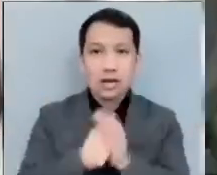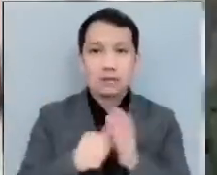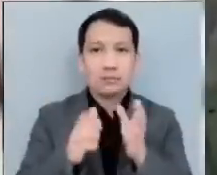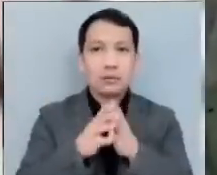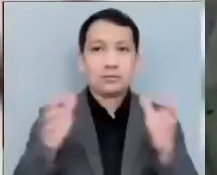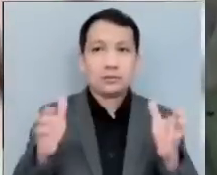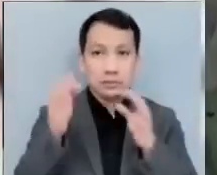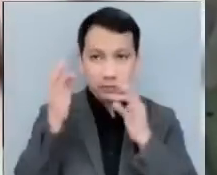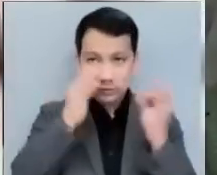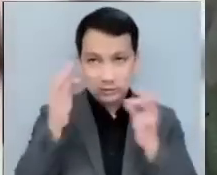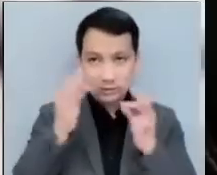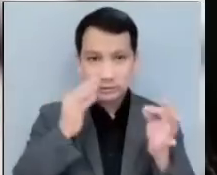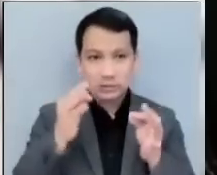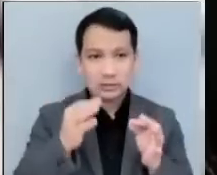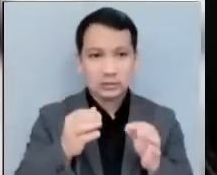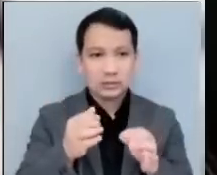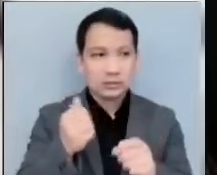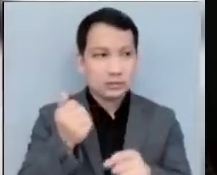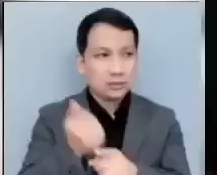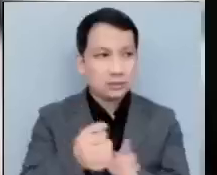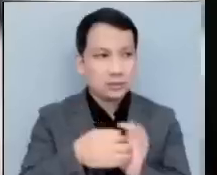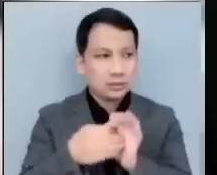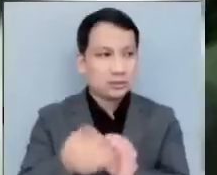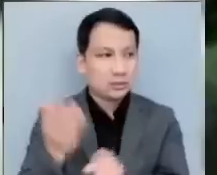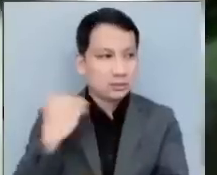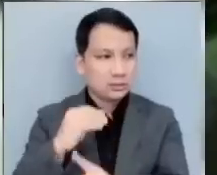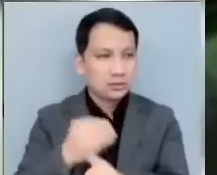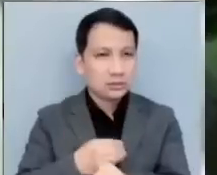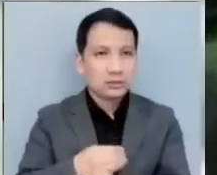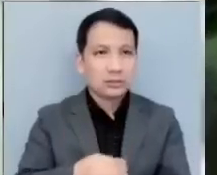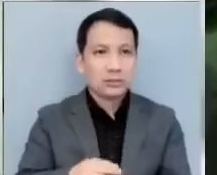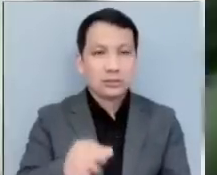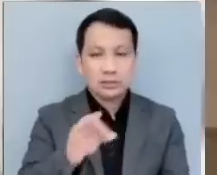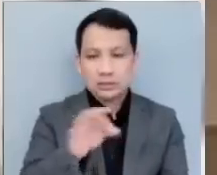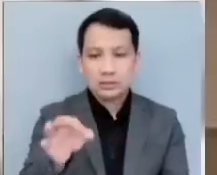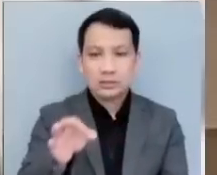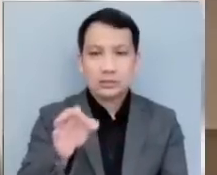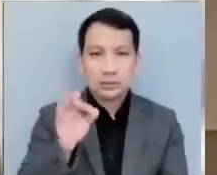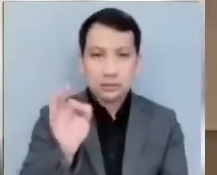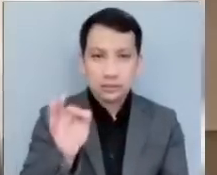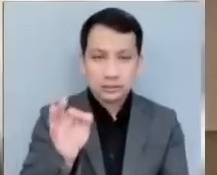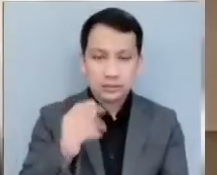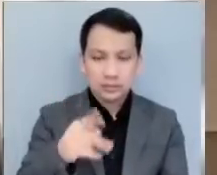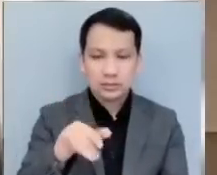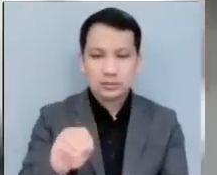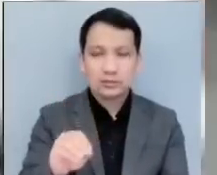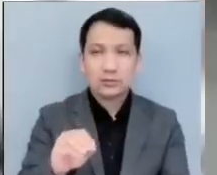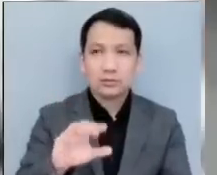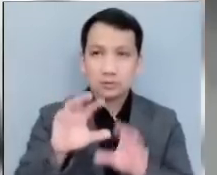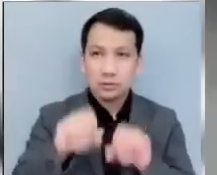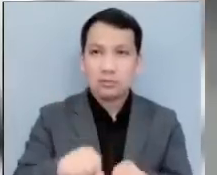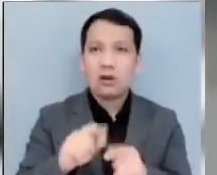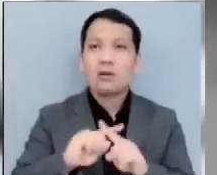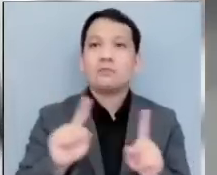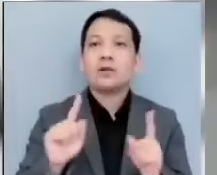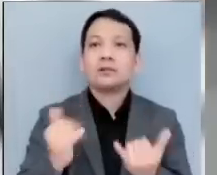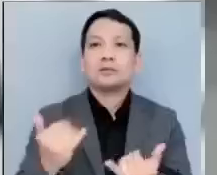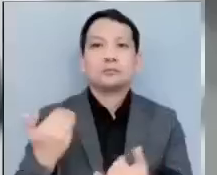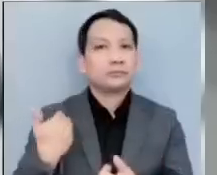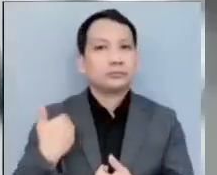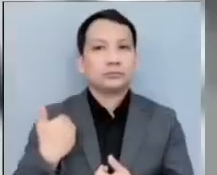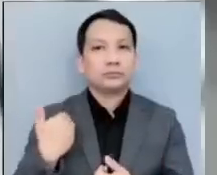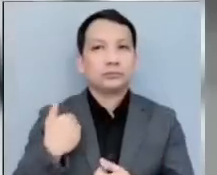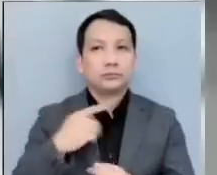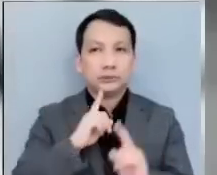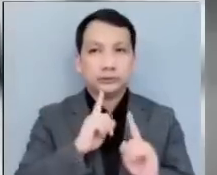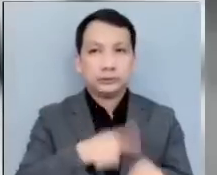drug raid nitong Oktubre kung saan 990 kilos ng shabu ang nasabat. Pero hanggang ngayon, hindi pa rin nagsasalita sa